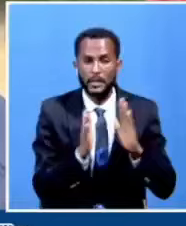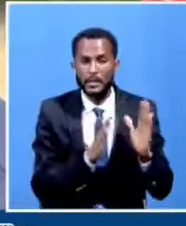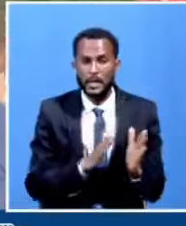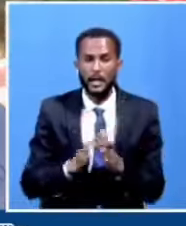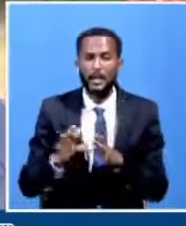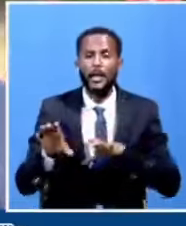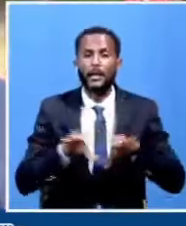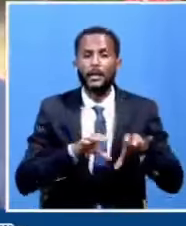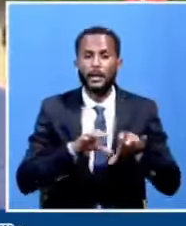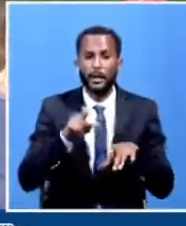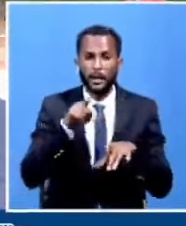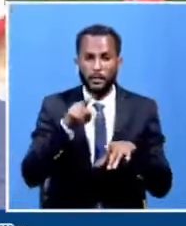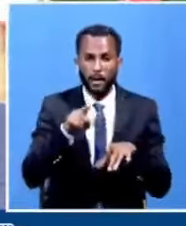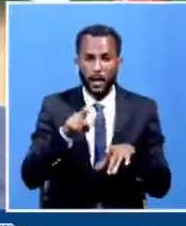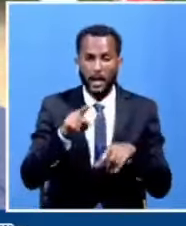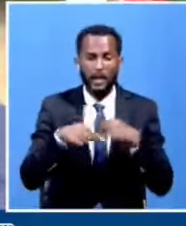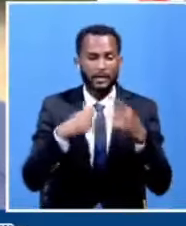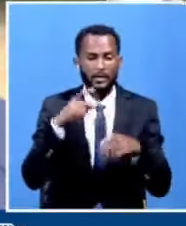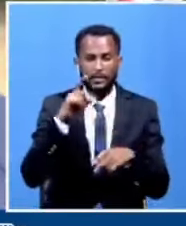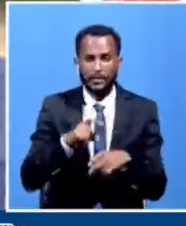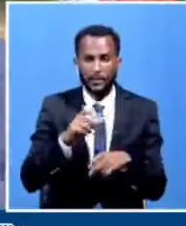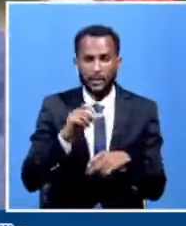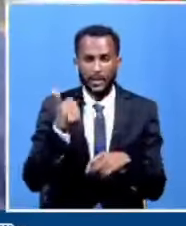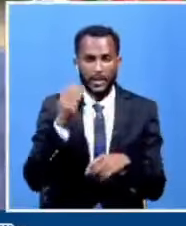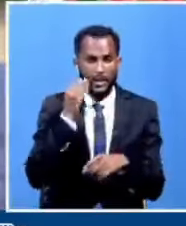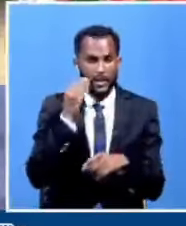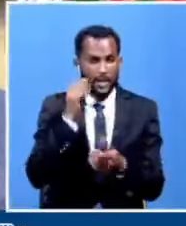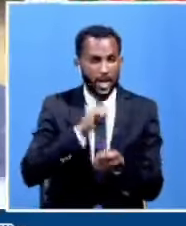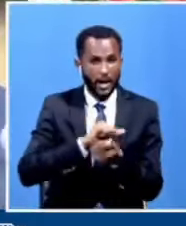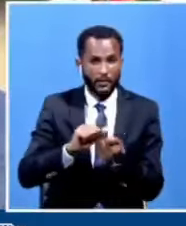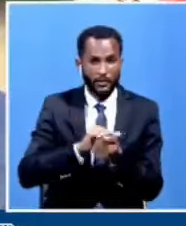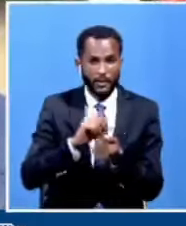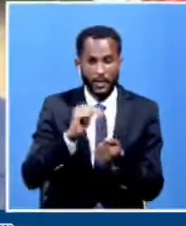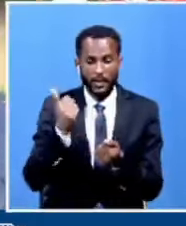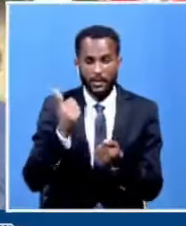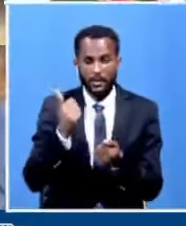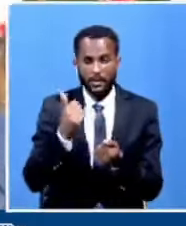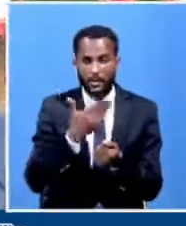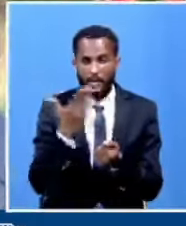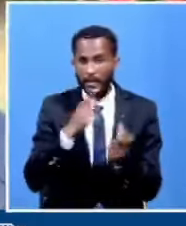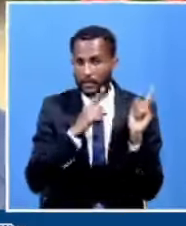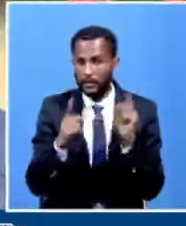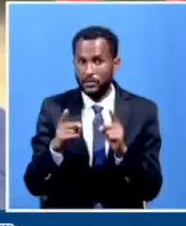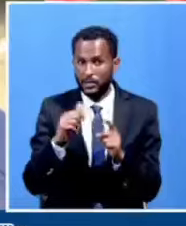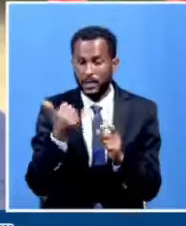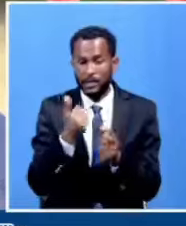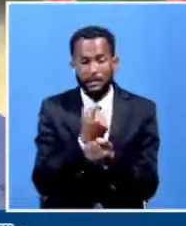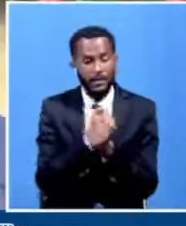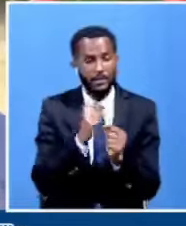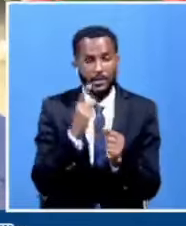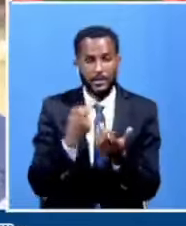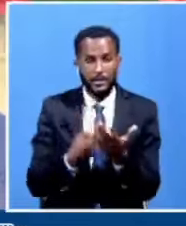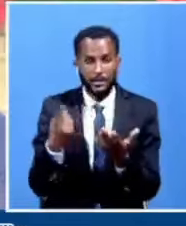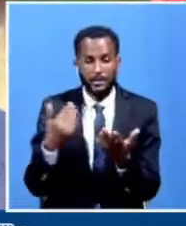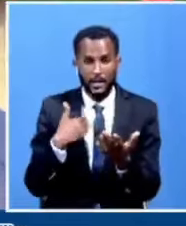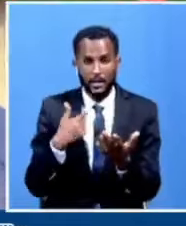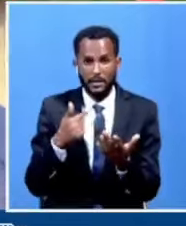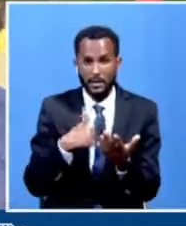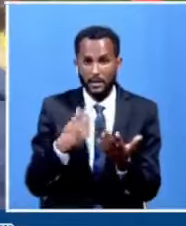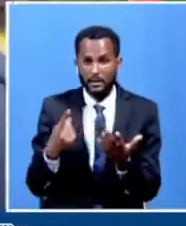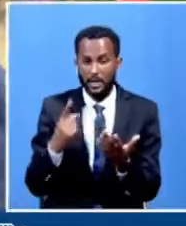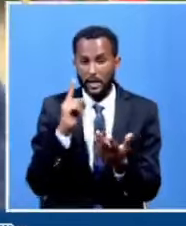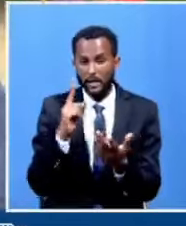كاس بقى خلص كاس جبكة مر خالي جزاوتي أفرسن كايو خالي تعيشون بونس كايو خلص لزغنا خالي مفتح بلا زين يا كاز الله زين الله تعالى الله تنا حنت